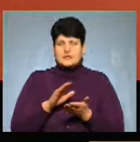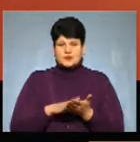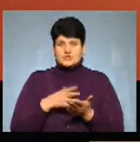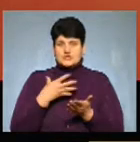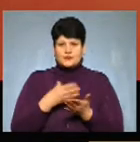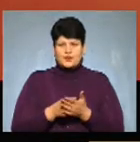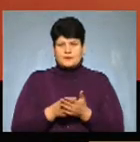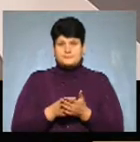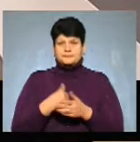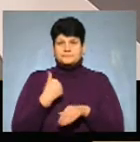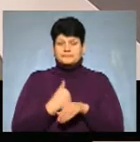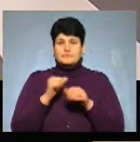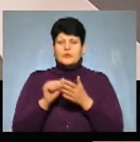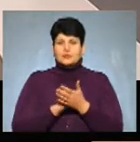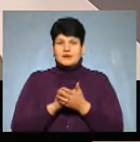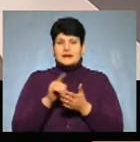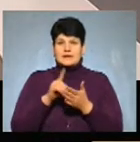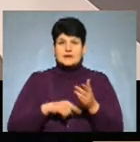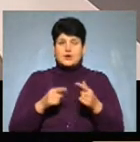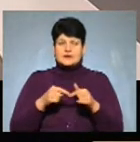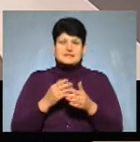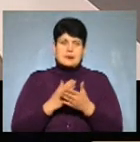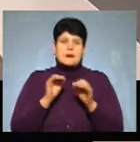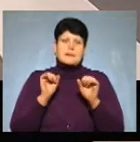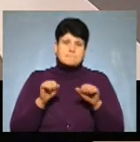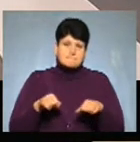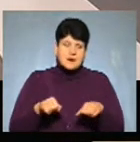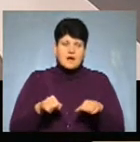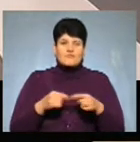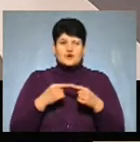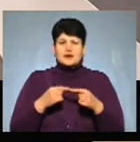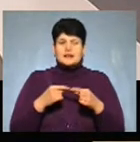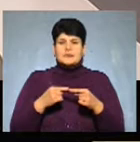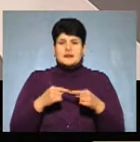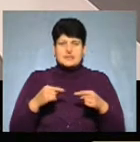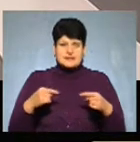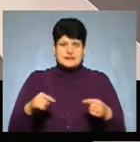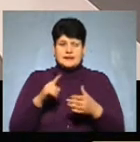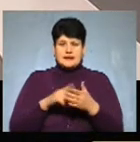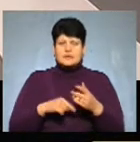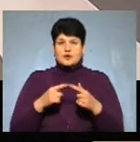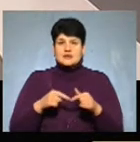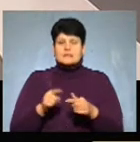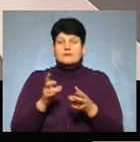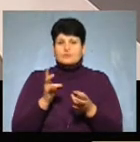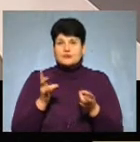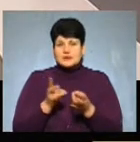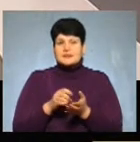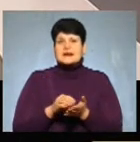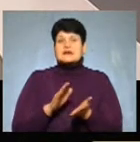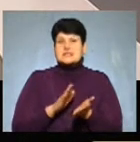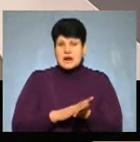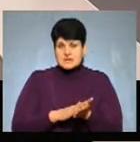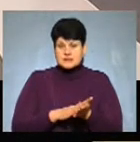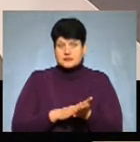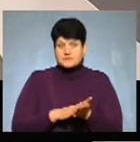реєструючи свої установчі документи, тобто релігійна організація має право. Релігійні організації потрібна реєстрація